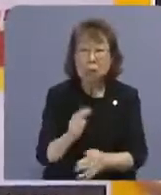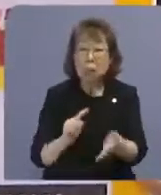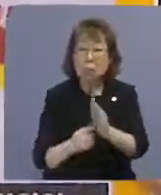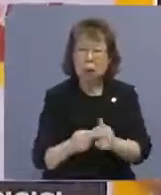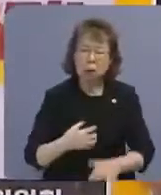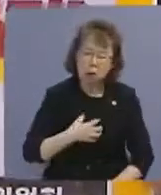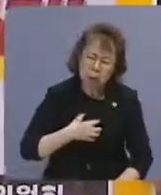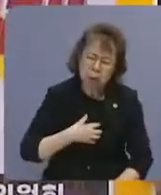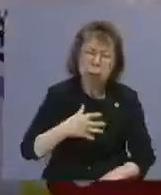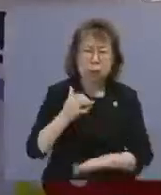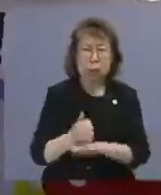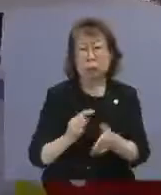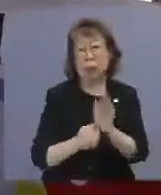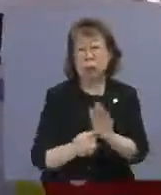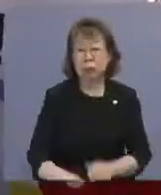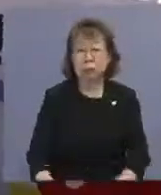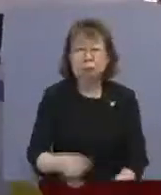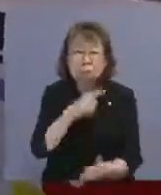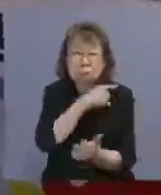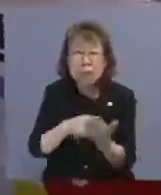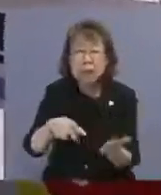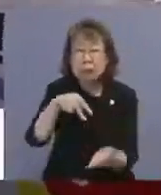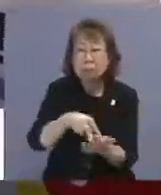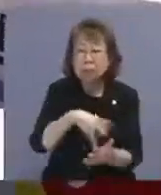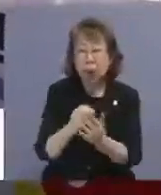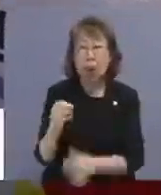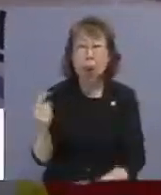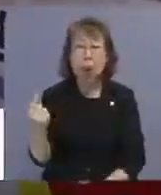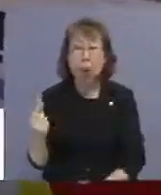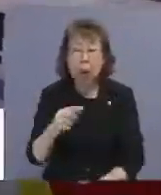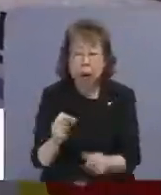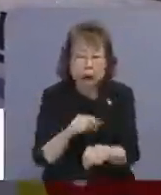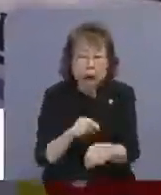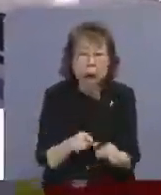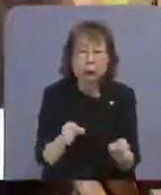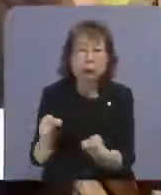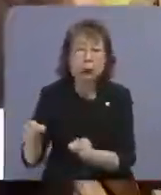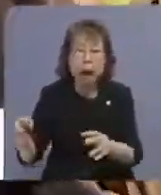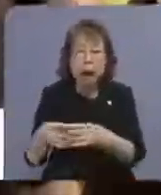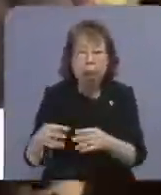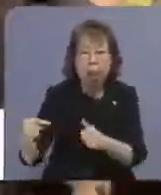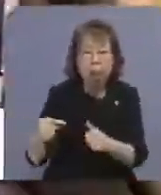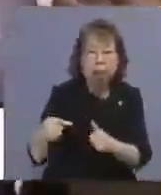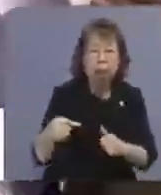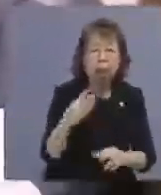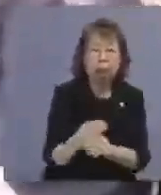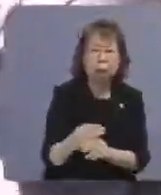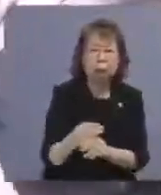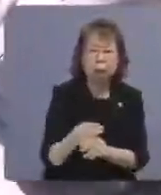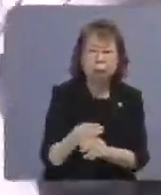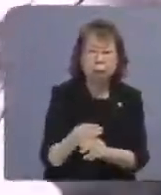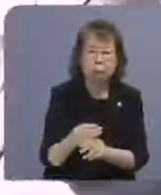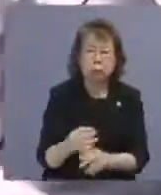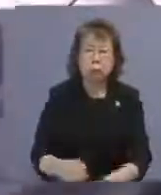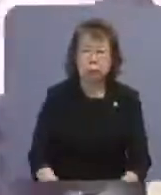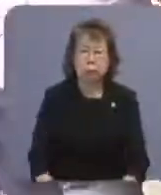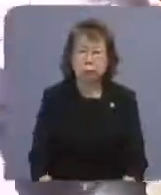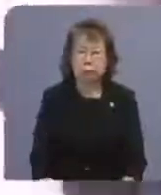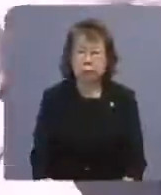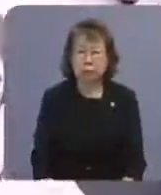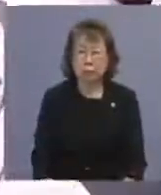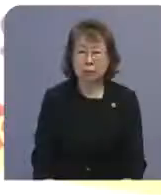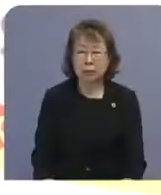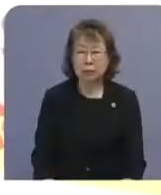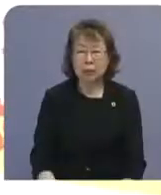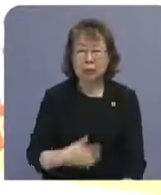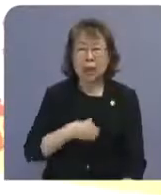고통을 호소했습니다. 피해자 측은 오 전 시장 측이 시간을 끌며 합의를 시도해 형량을 낮추려 한다고 비판했습니다.